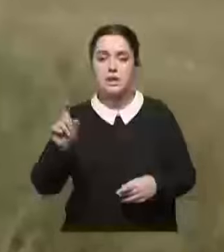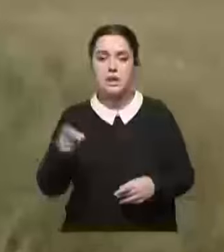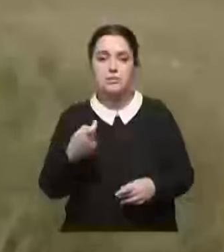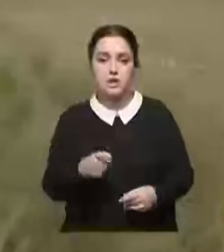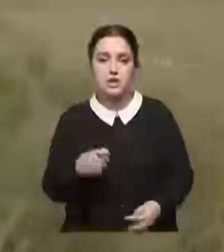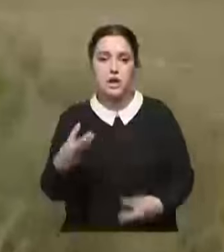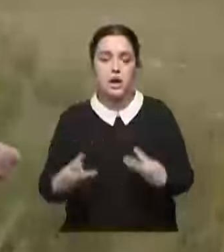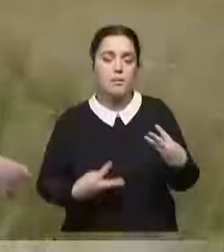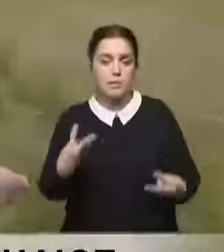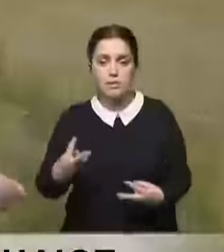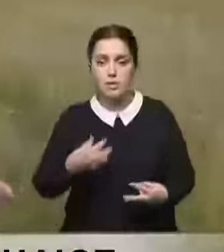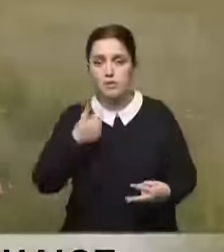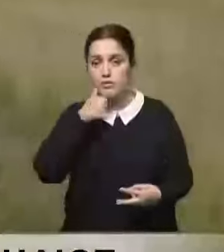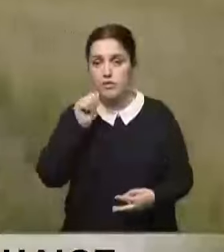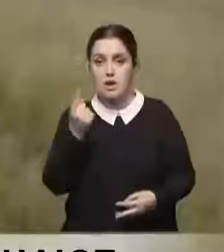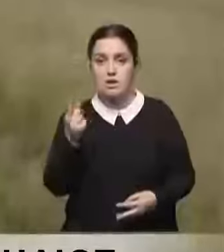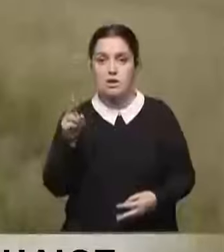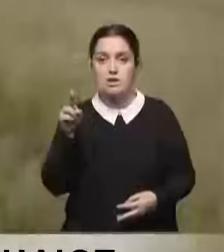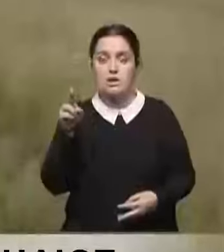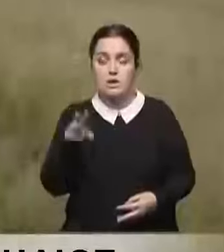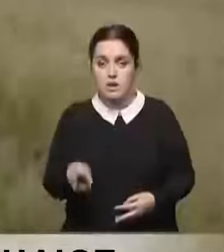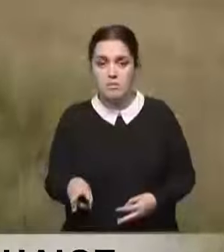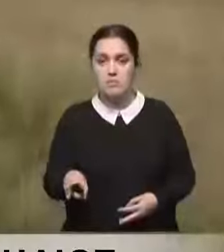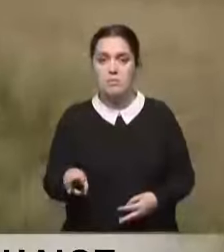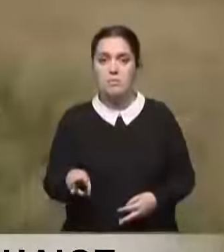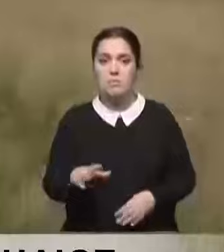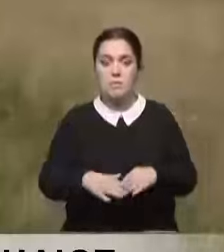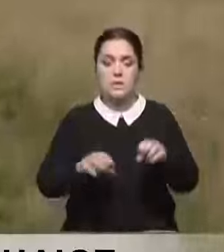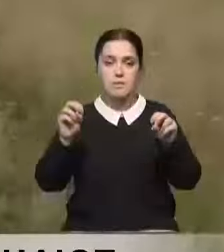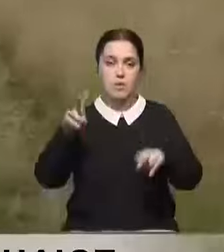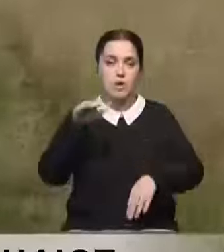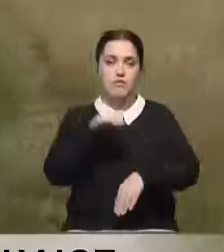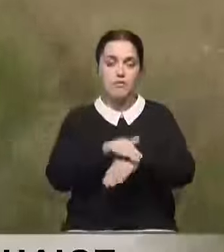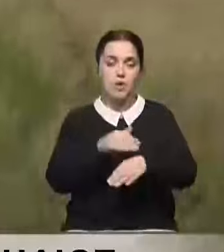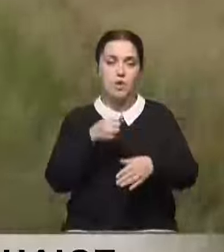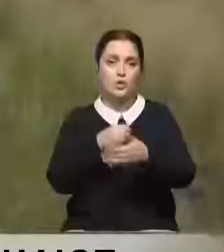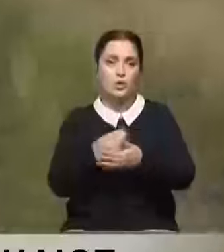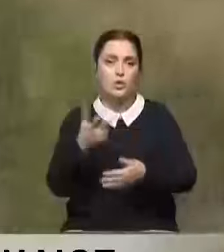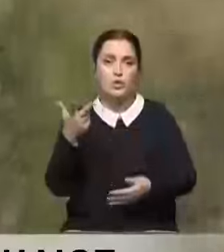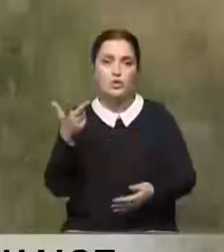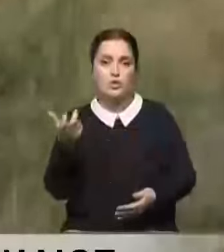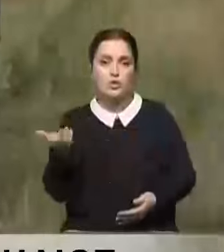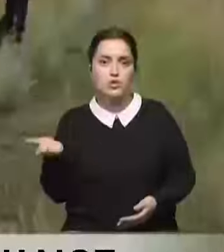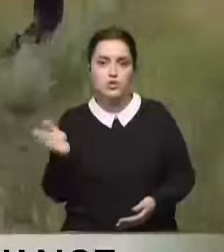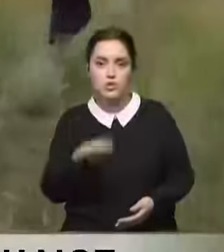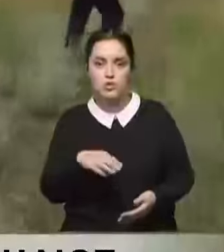Еще вчера на одном квадратном метре специалисты фиксировали до 300